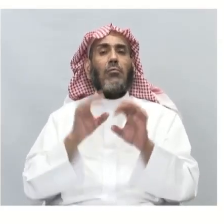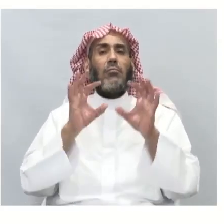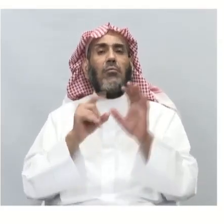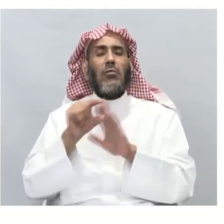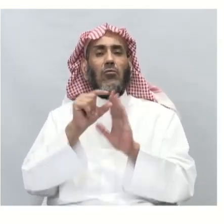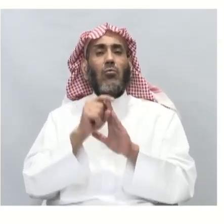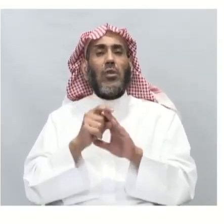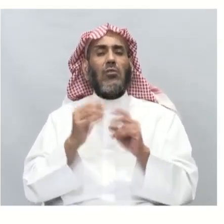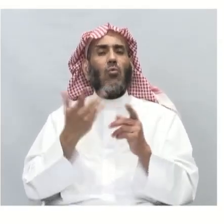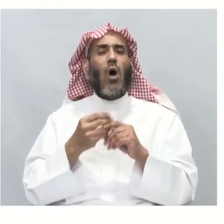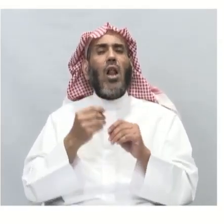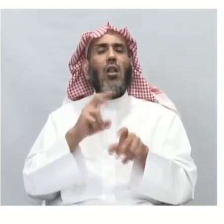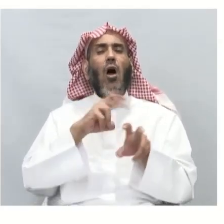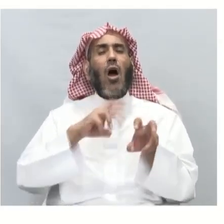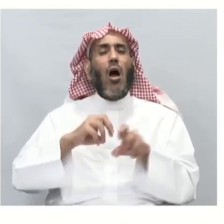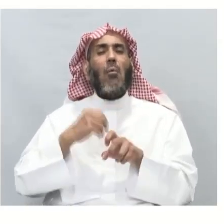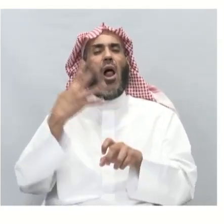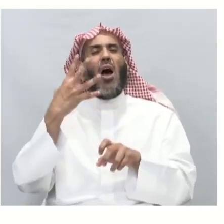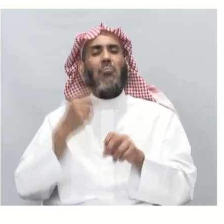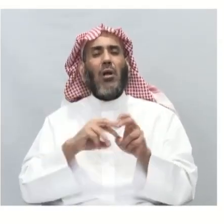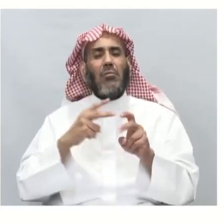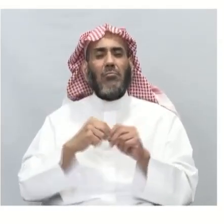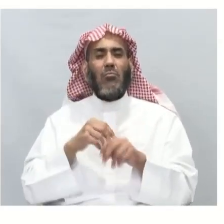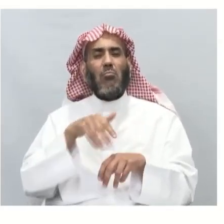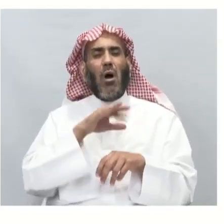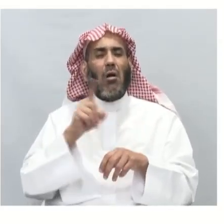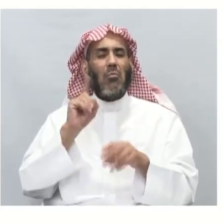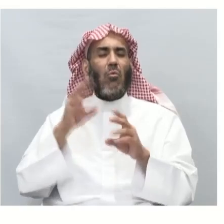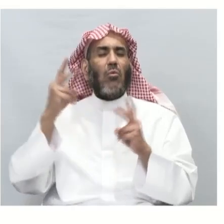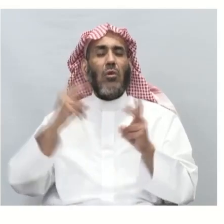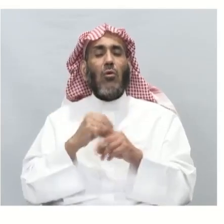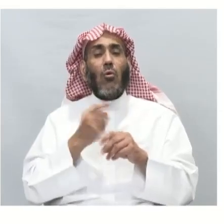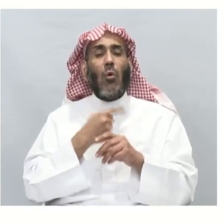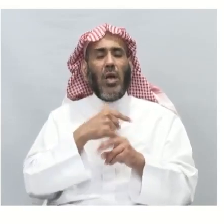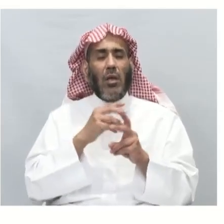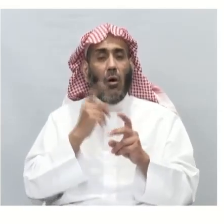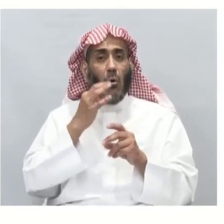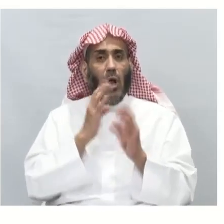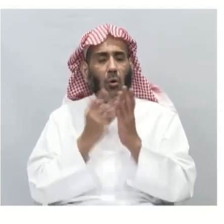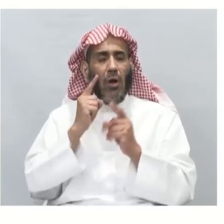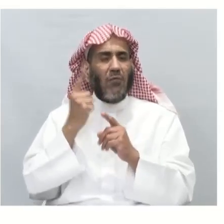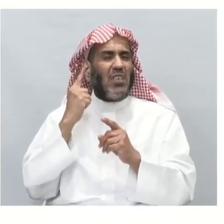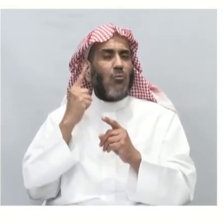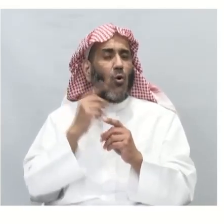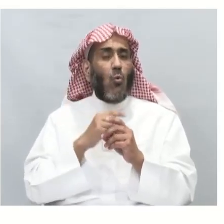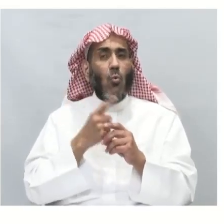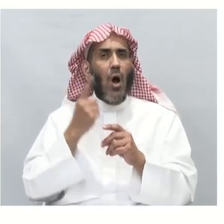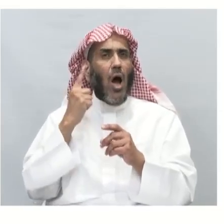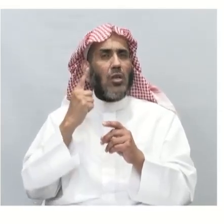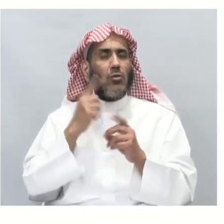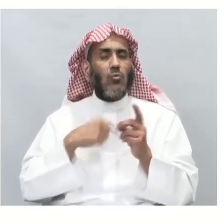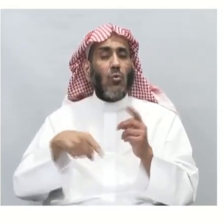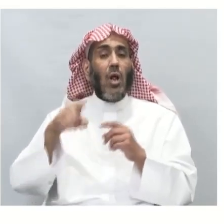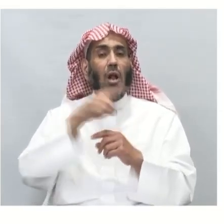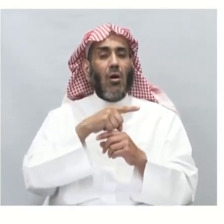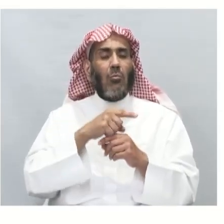سوره الانعام ايضا مما ورد قول الله عز وجل واذا قرئ القران فاستمعوا له وانصتوا لعلكم